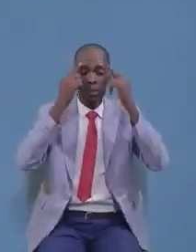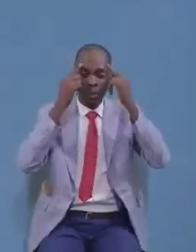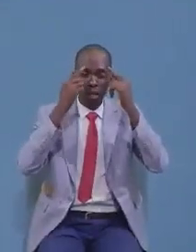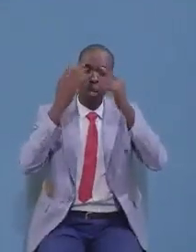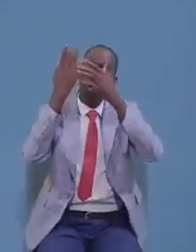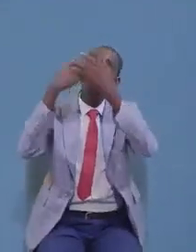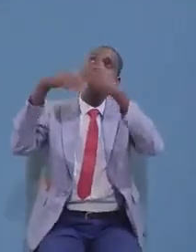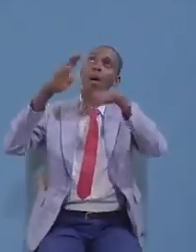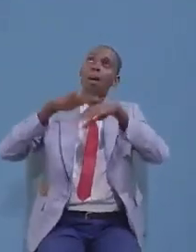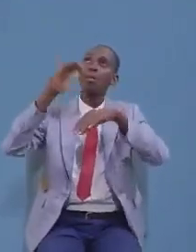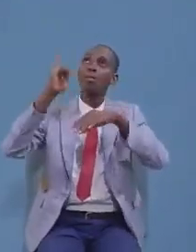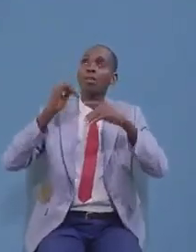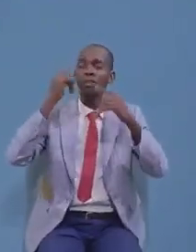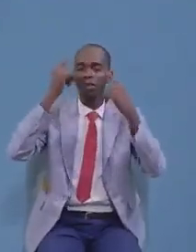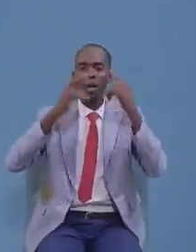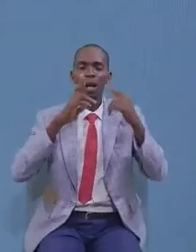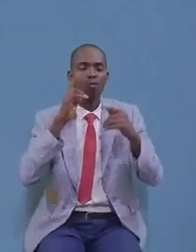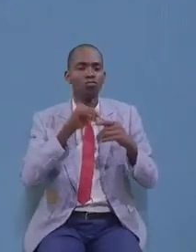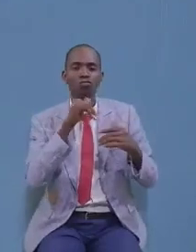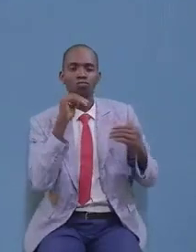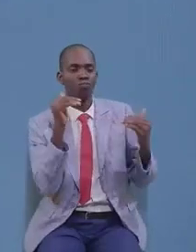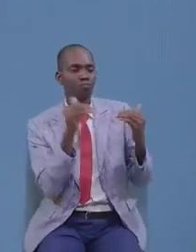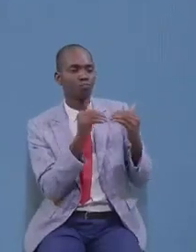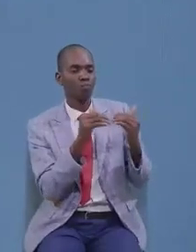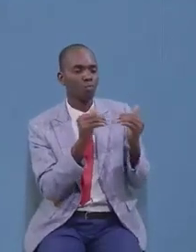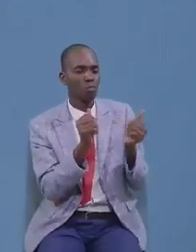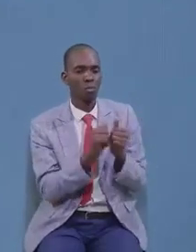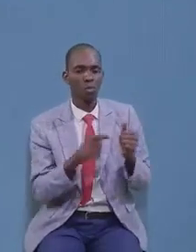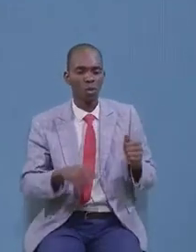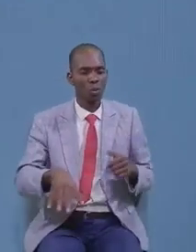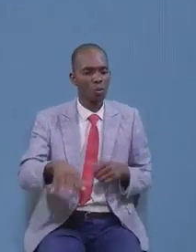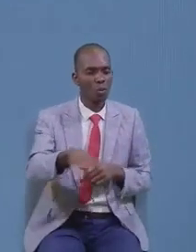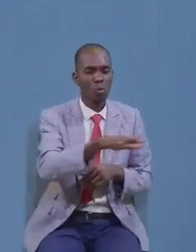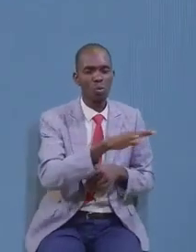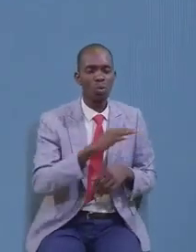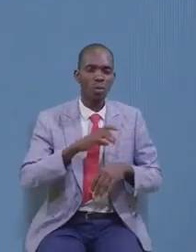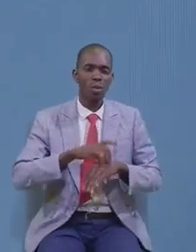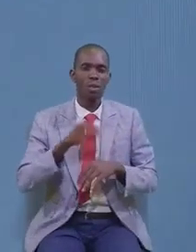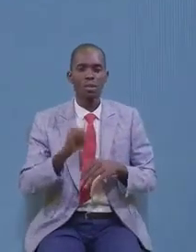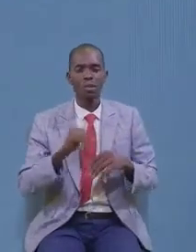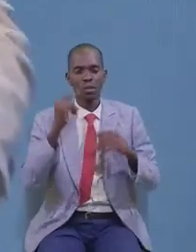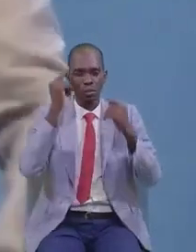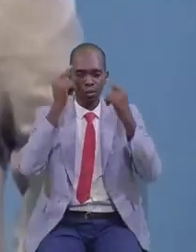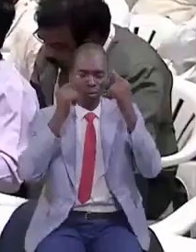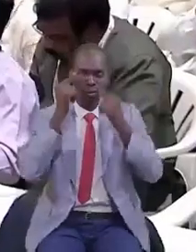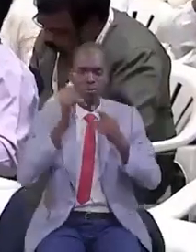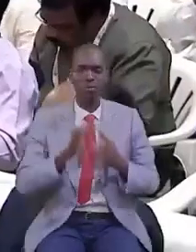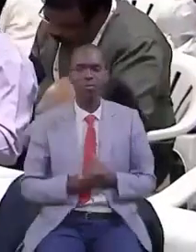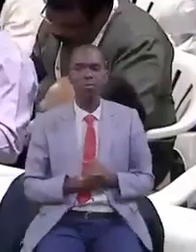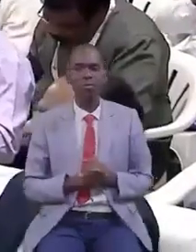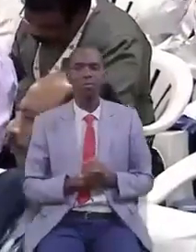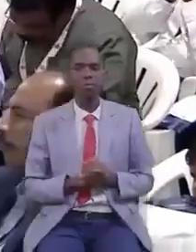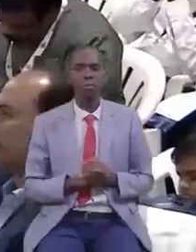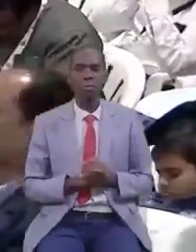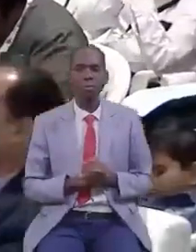of వారందరి ఆలోచనల కంటే కూడా నా ఆలోచనలు గొప్పవని చెప్పిన దేవునికి చప్పట్లు కొట్టి మహిమ చెల్లిద్దాం.